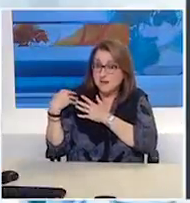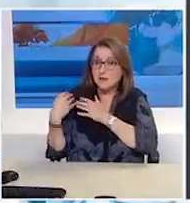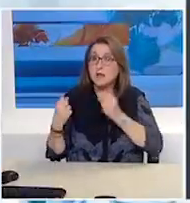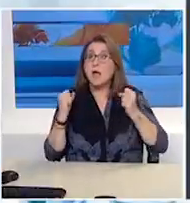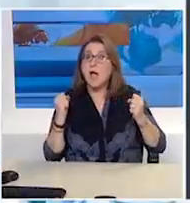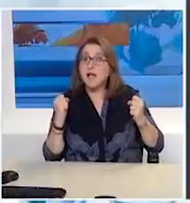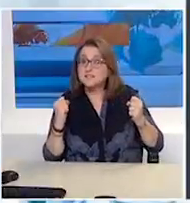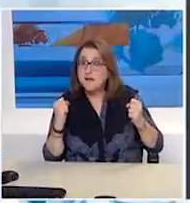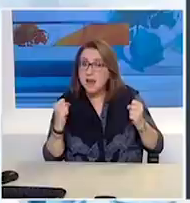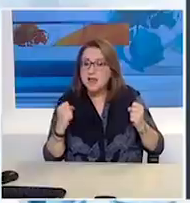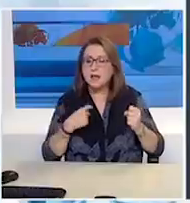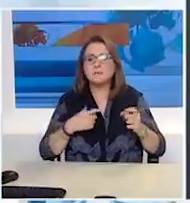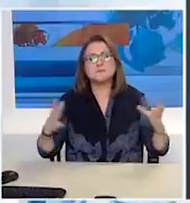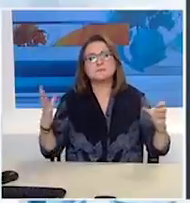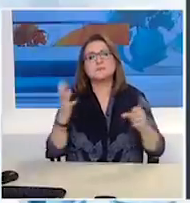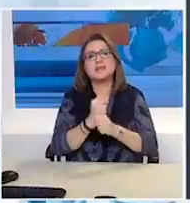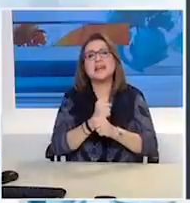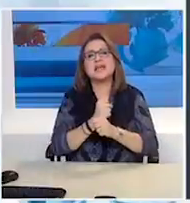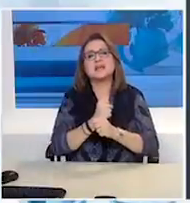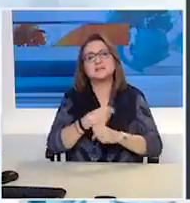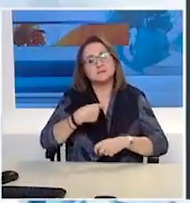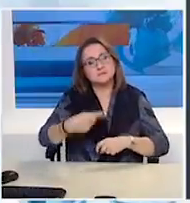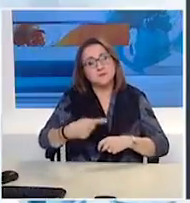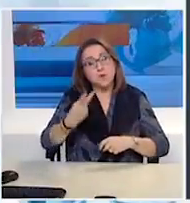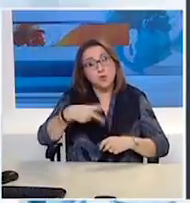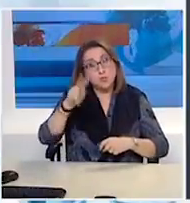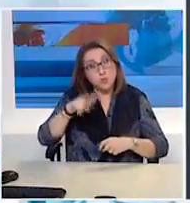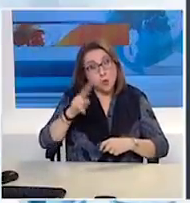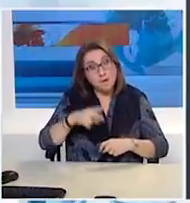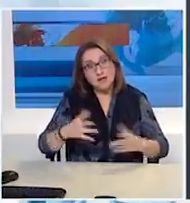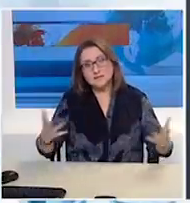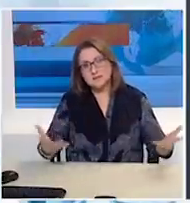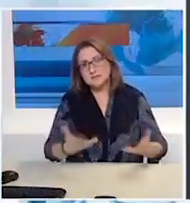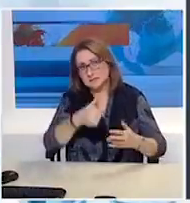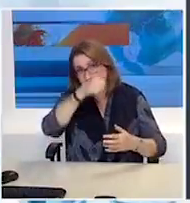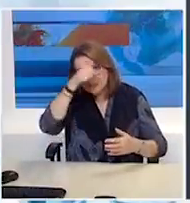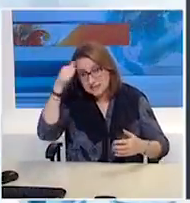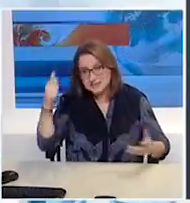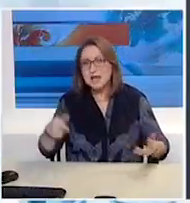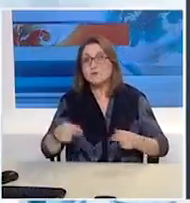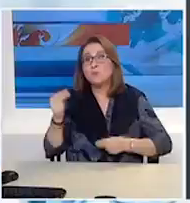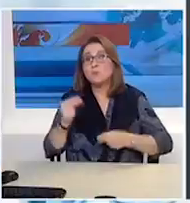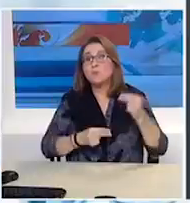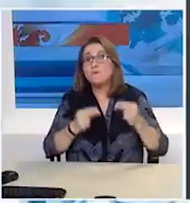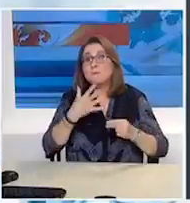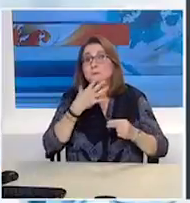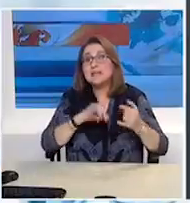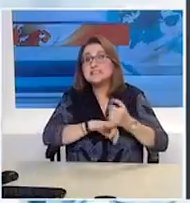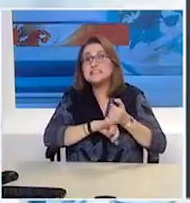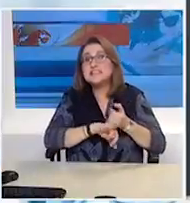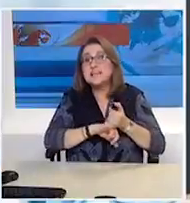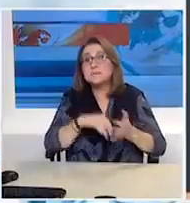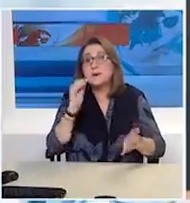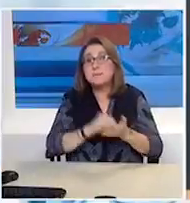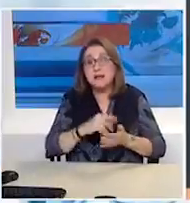ασφαλείς, βγαίνουμε νικητές. Το επόμενο διήμερο είναι ένα μεγάλο στοίχημα που ο καθένας από εμάς ξέρει τι πρέπει να κάνει και πρέπει